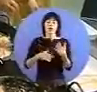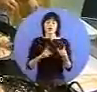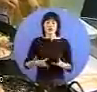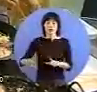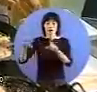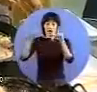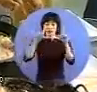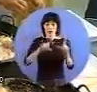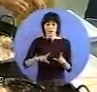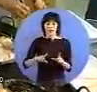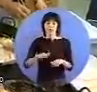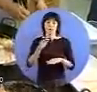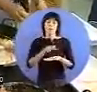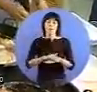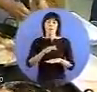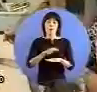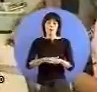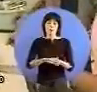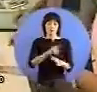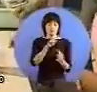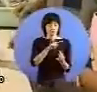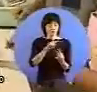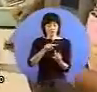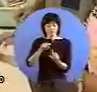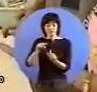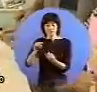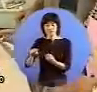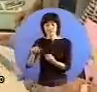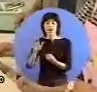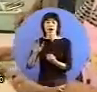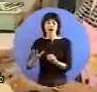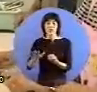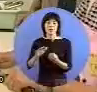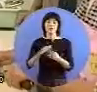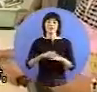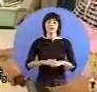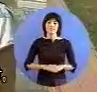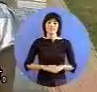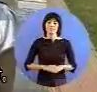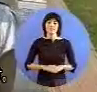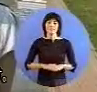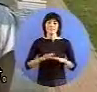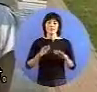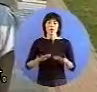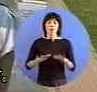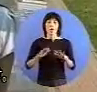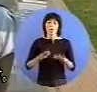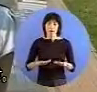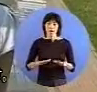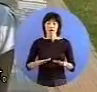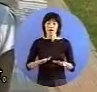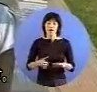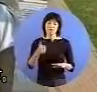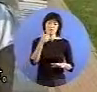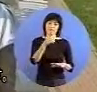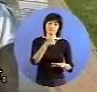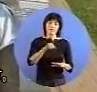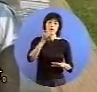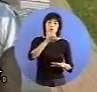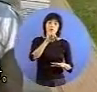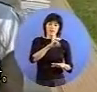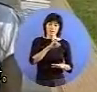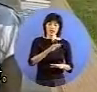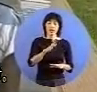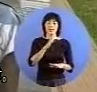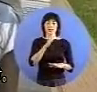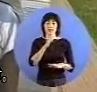楽しく有意義に過ごしてもらおうと、いろんな取り組みを行っています。今回の輝き三田では、団